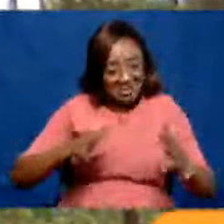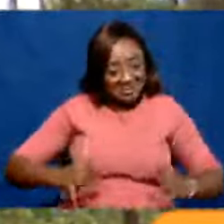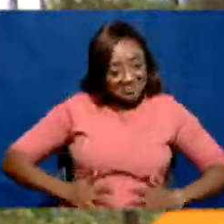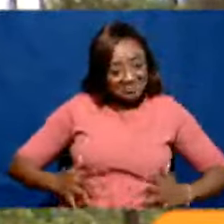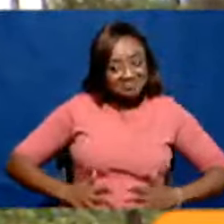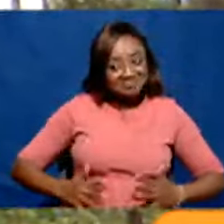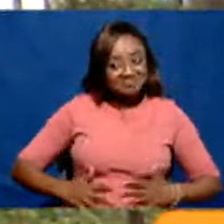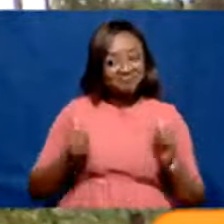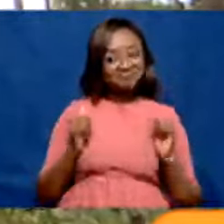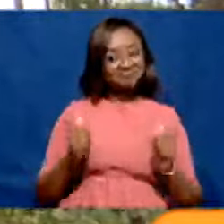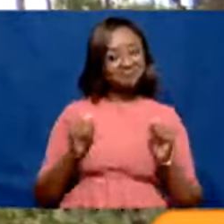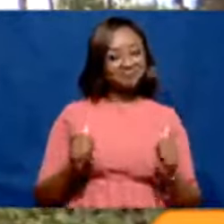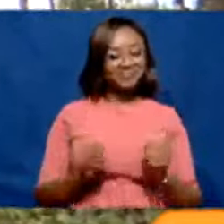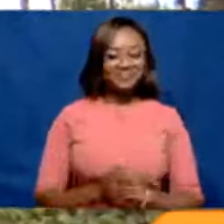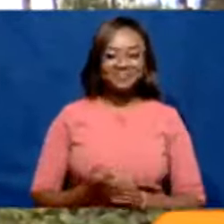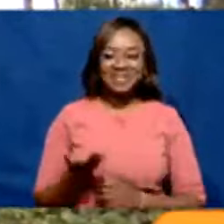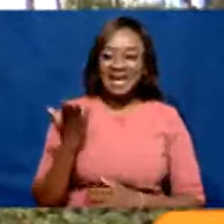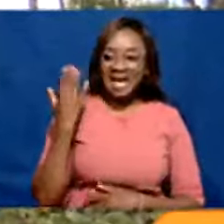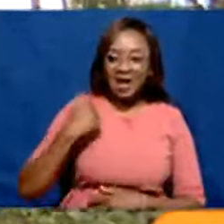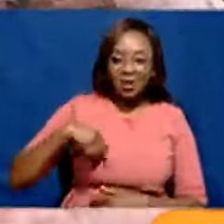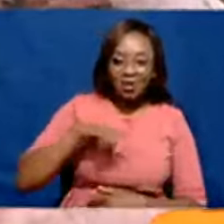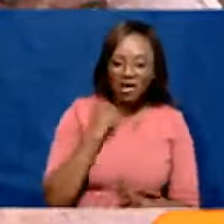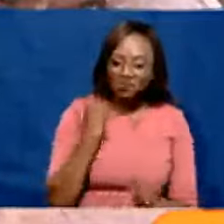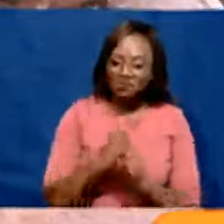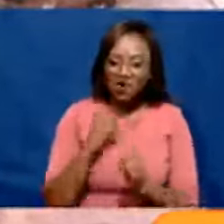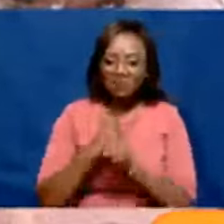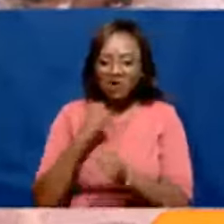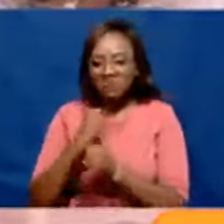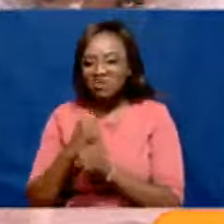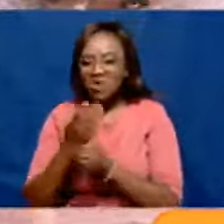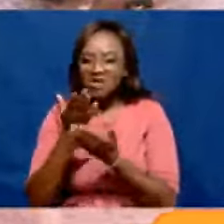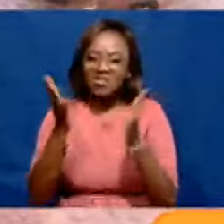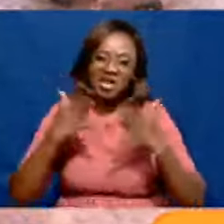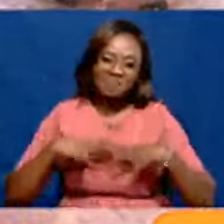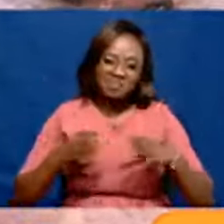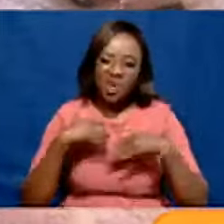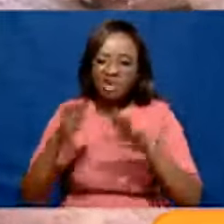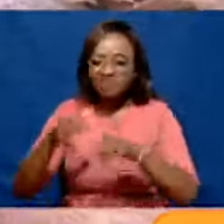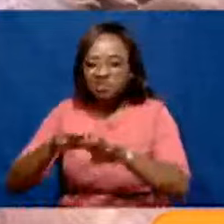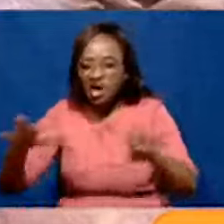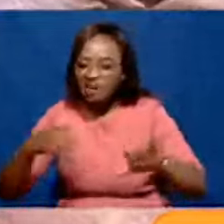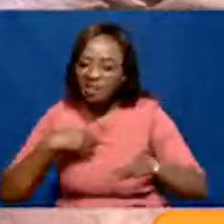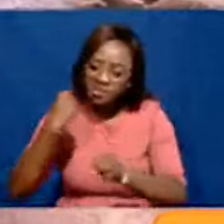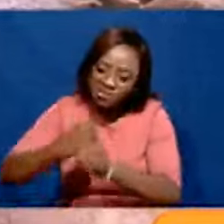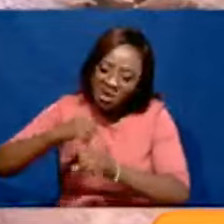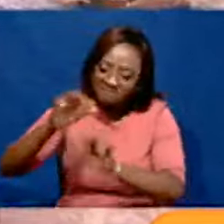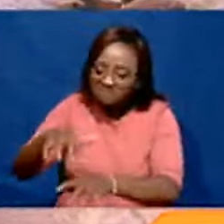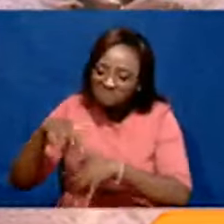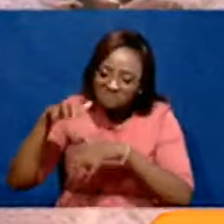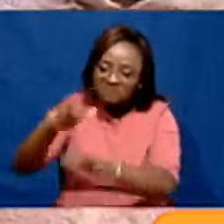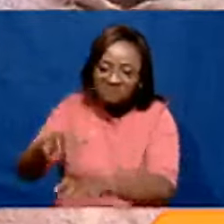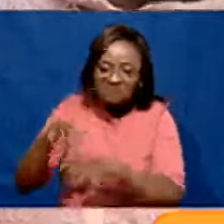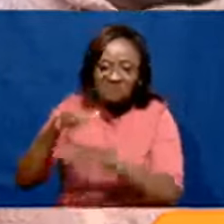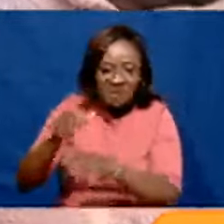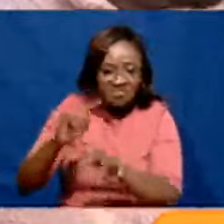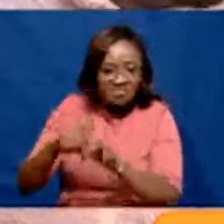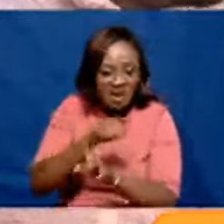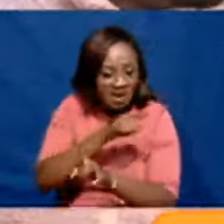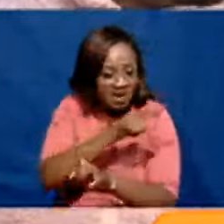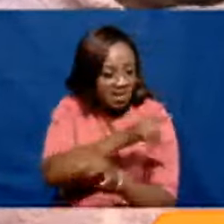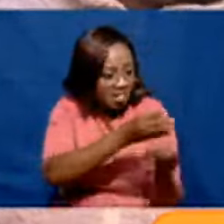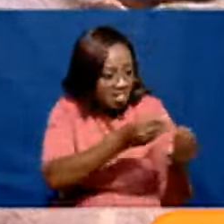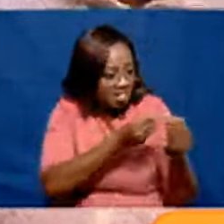Tulikuwa tukifanya kibarua, tunaenda kwa mashamba ya watu ambao walikuwa na mali kiasi. Sasa vile tulietoa hizo